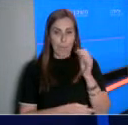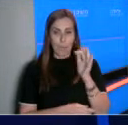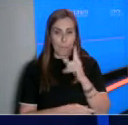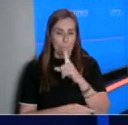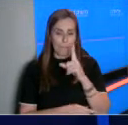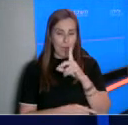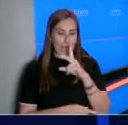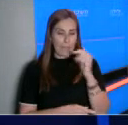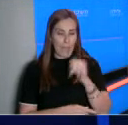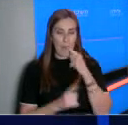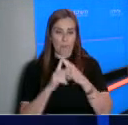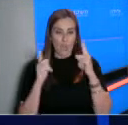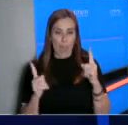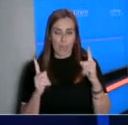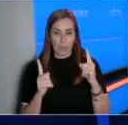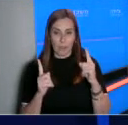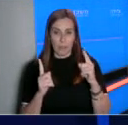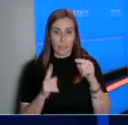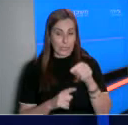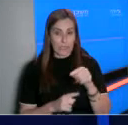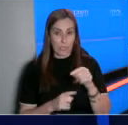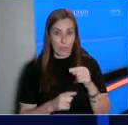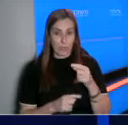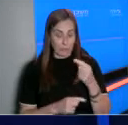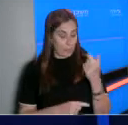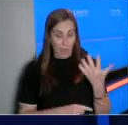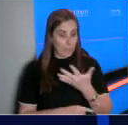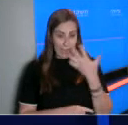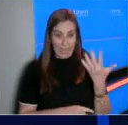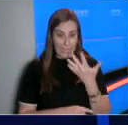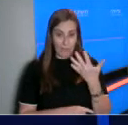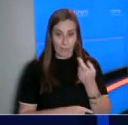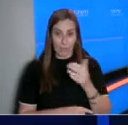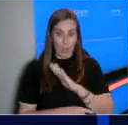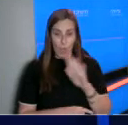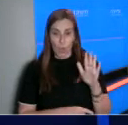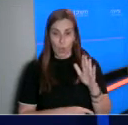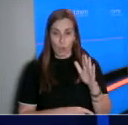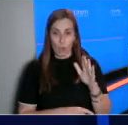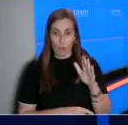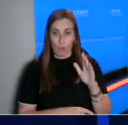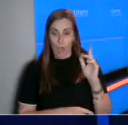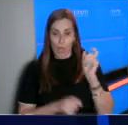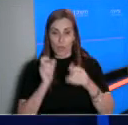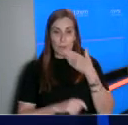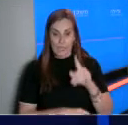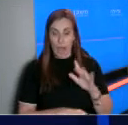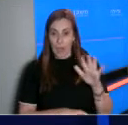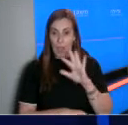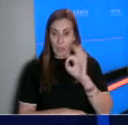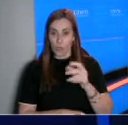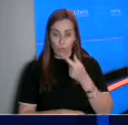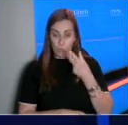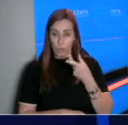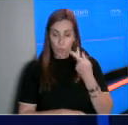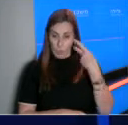בין 100 ל-120 אלף שקלים בשנה. זה הרבה מאוד כסף, כמעט לכל אוכלוסיית מדינת ישראל, עדיין יש תרופות